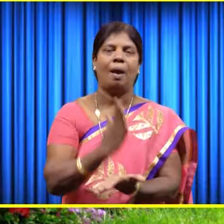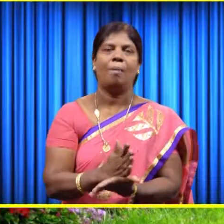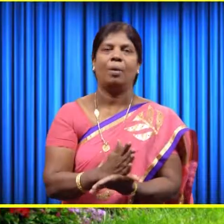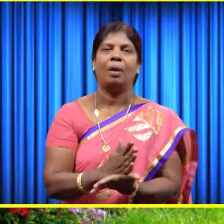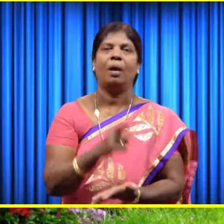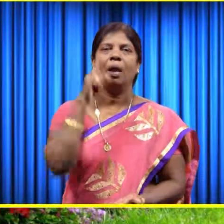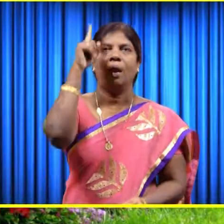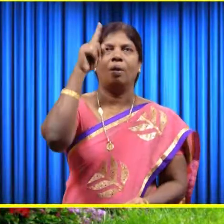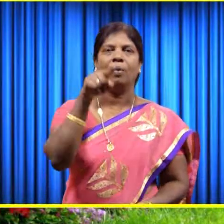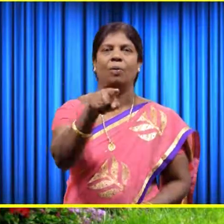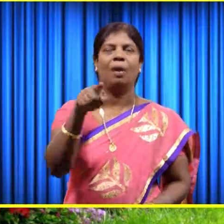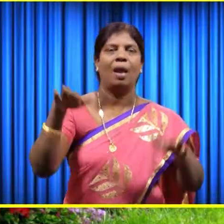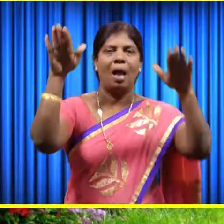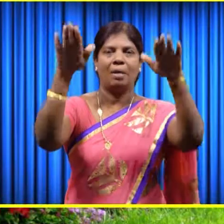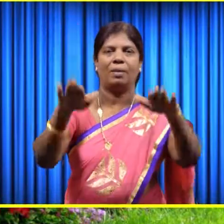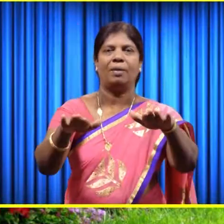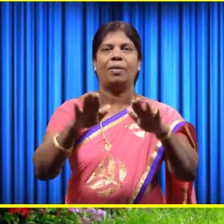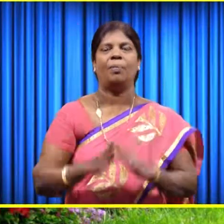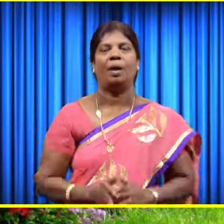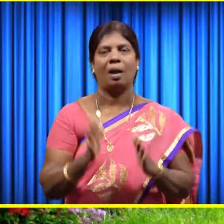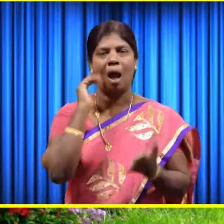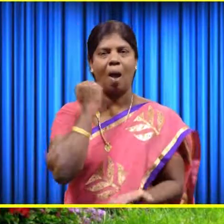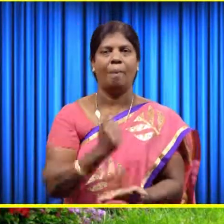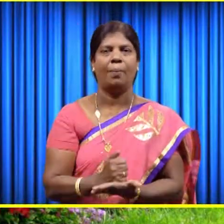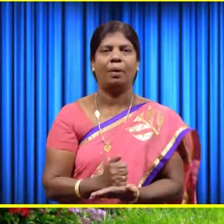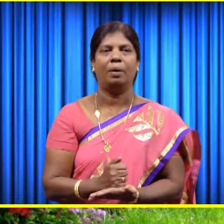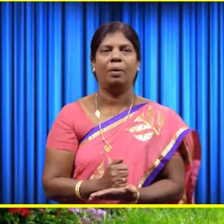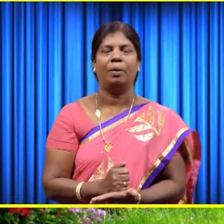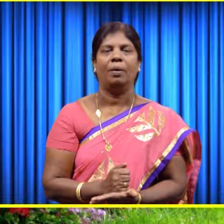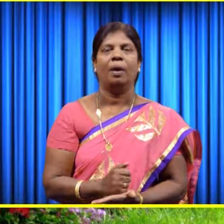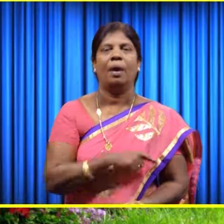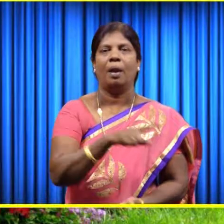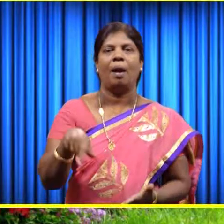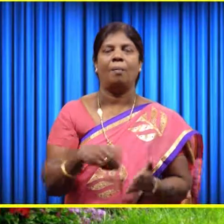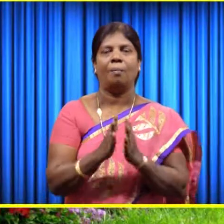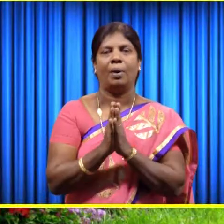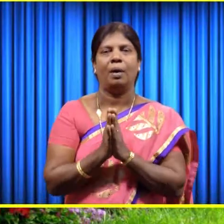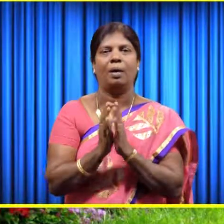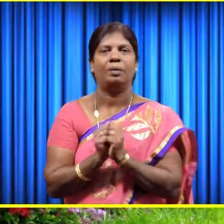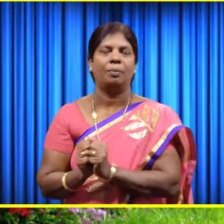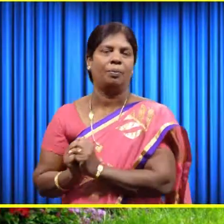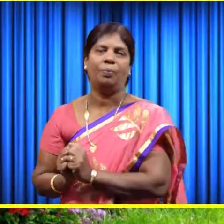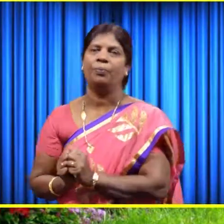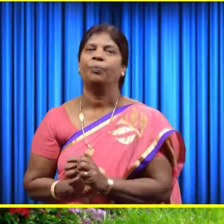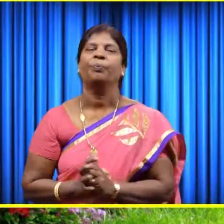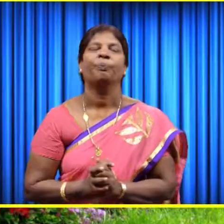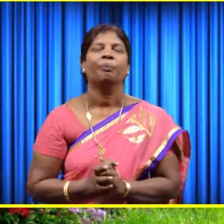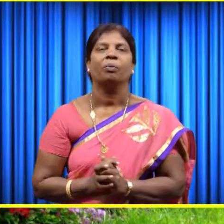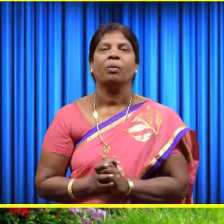ஏறெடுத்திருப்பீர்கள் என்று நான் நம்புகிறேன். கடவுள் உங்களை ஆசீர்வதிப்பாராக. நாம் பிரார்த்தனை செய்து